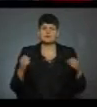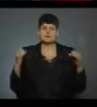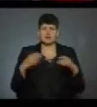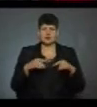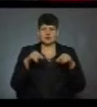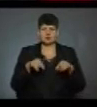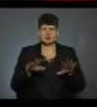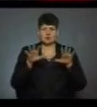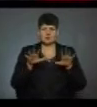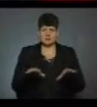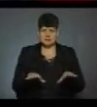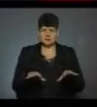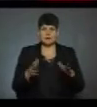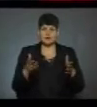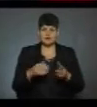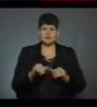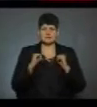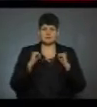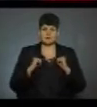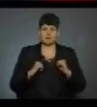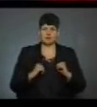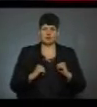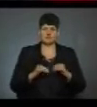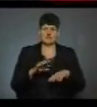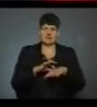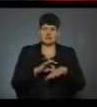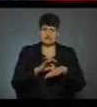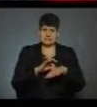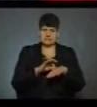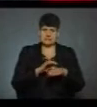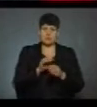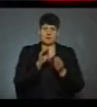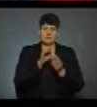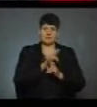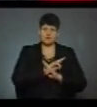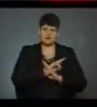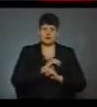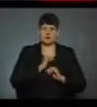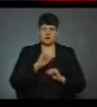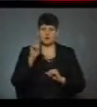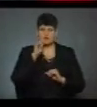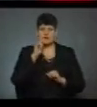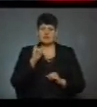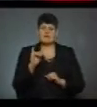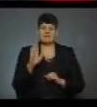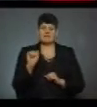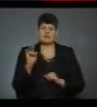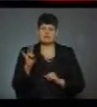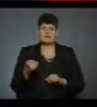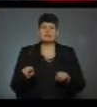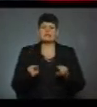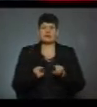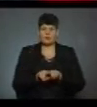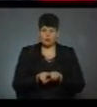на цьому місці, де спочиває тіло покійного героя України Івана, який